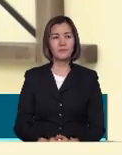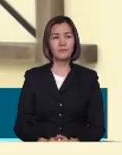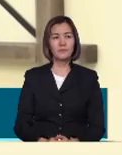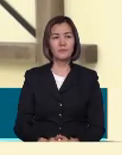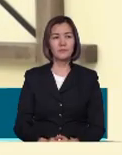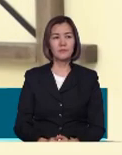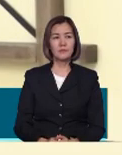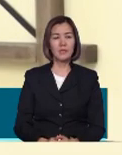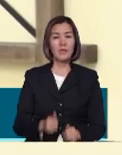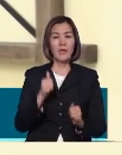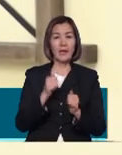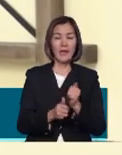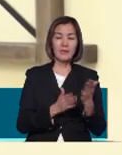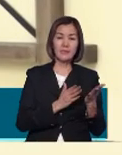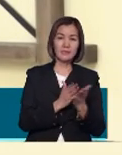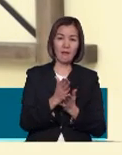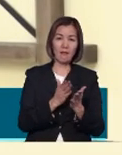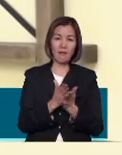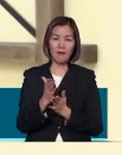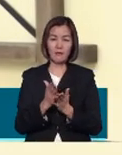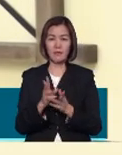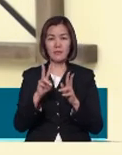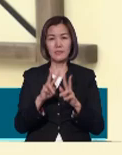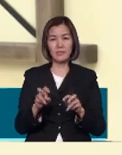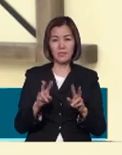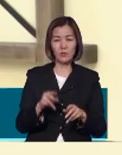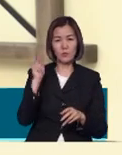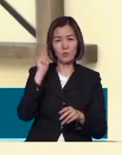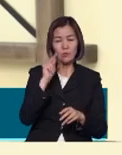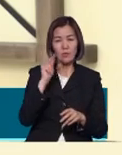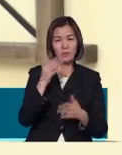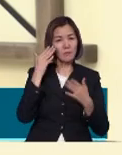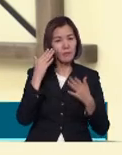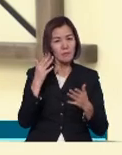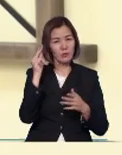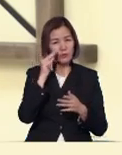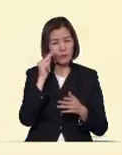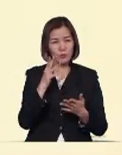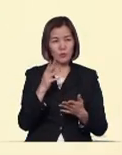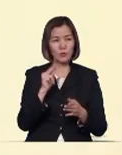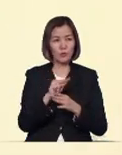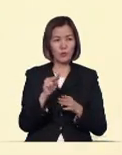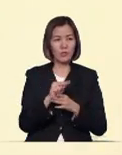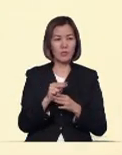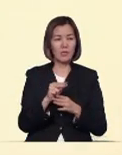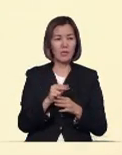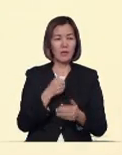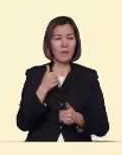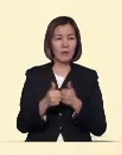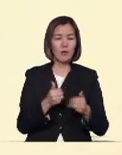журналисті әрбір салаға ізденуге, үйренуге, жоғын білмеуге баулы деп ойлаймын. Енді бұл байқау